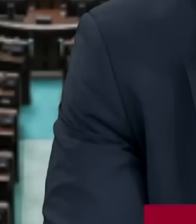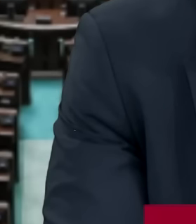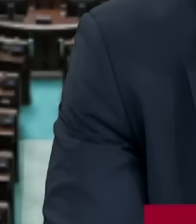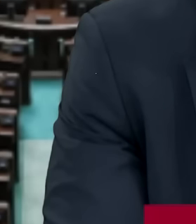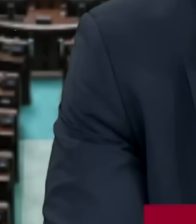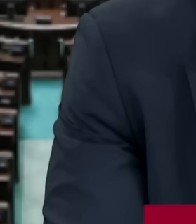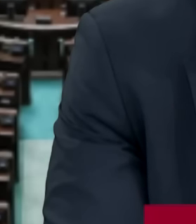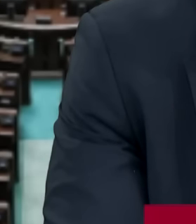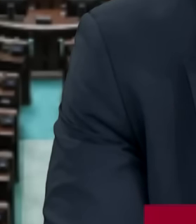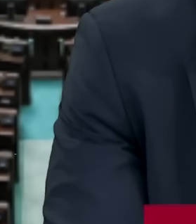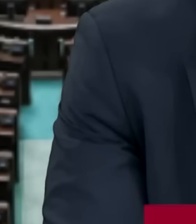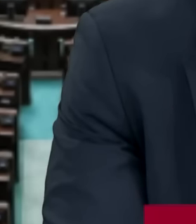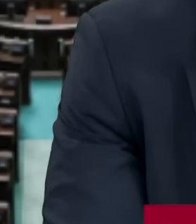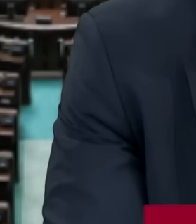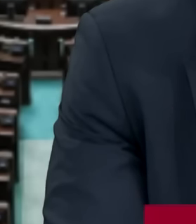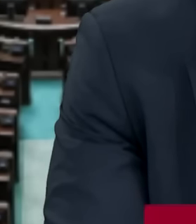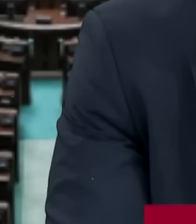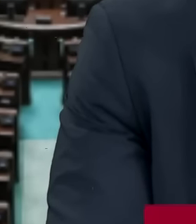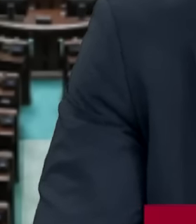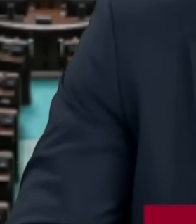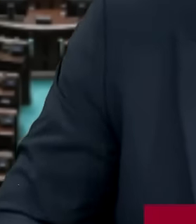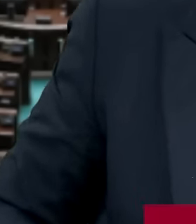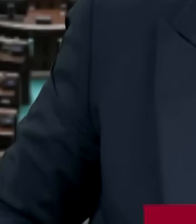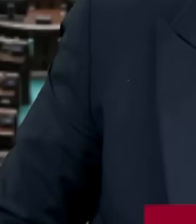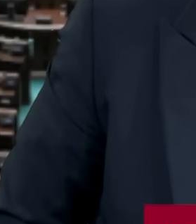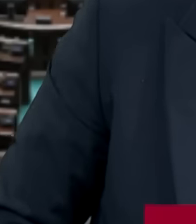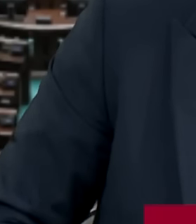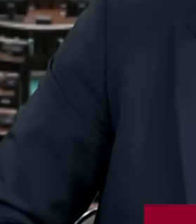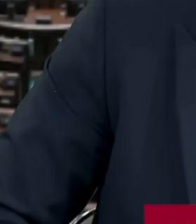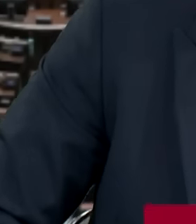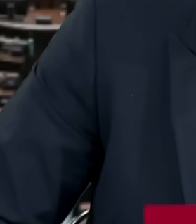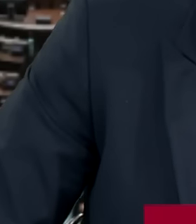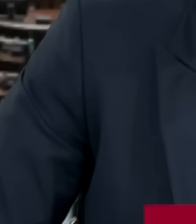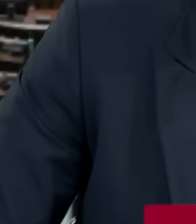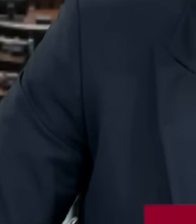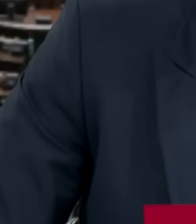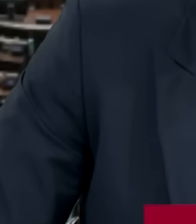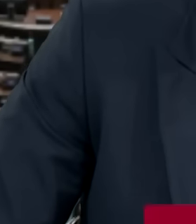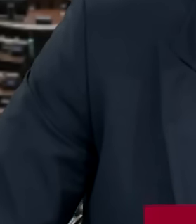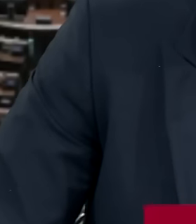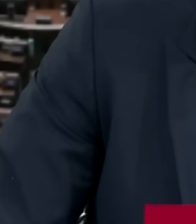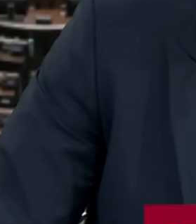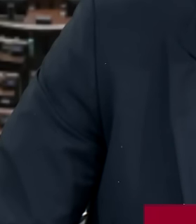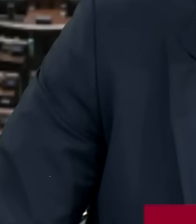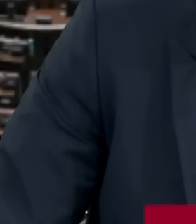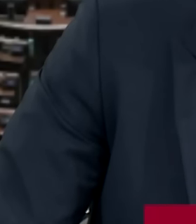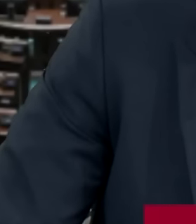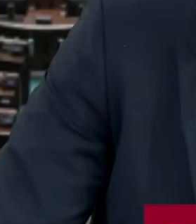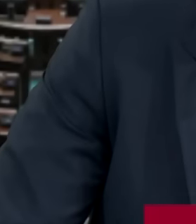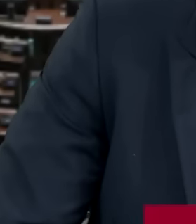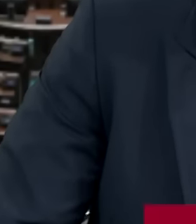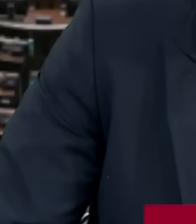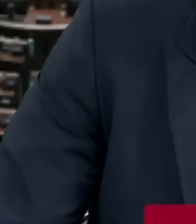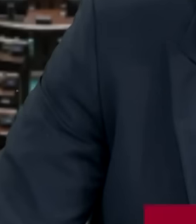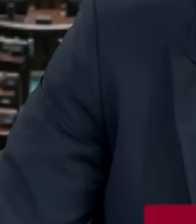krajem mlekiem i miodem płynącym. No i jak się okazuje, spora część społeczeństwa znowu w te kłamstwa uwierzyła i chyba bardzo